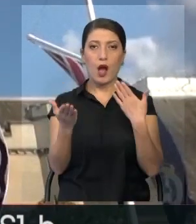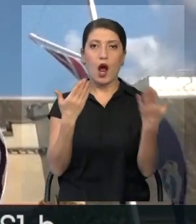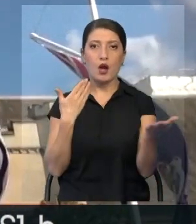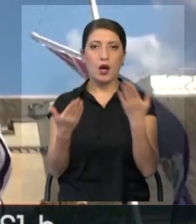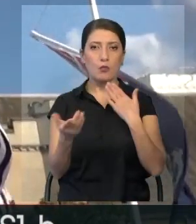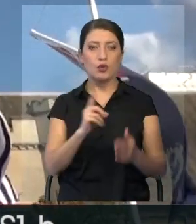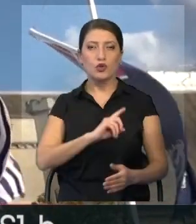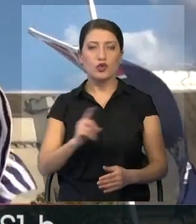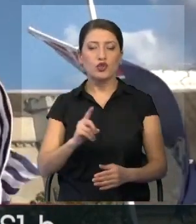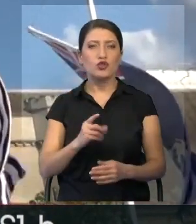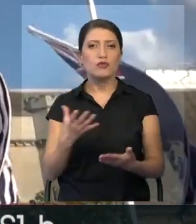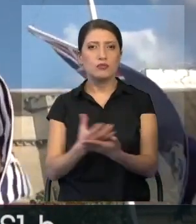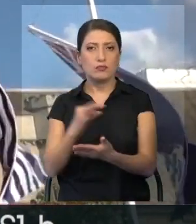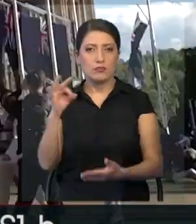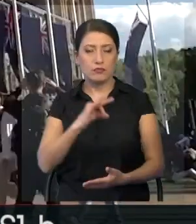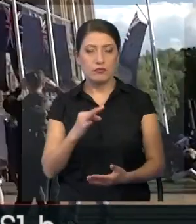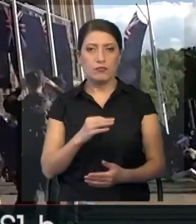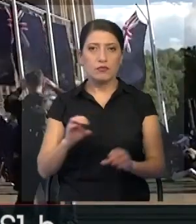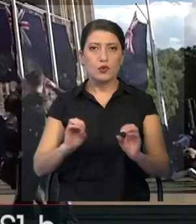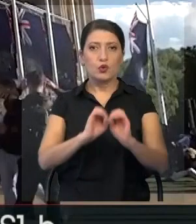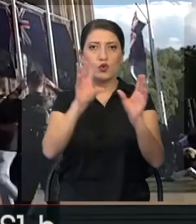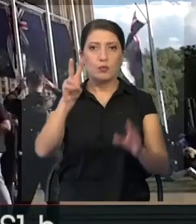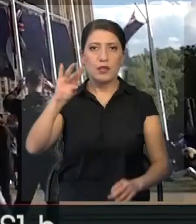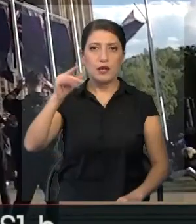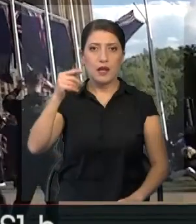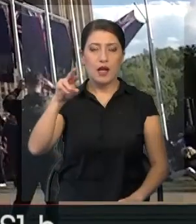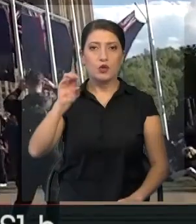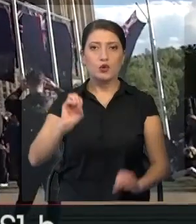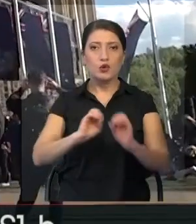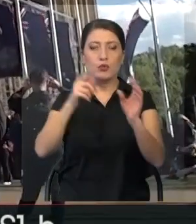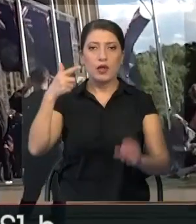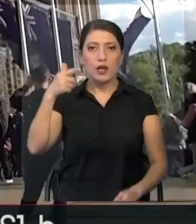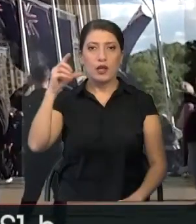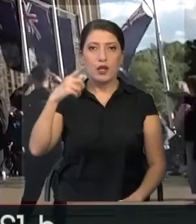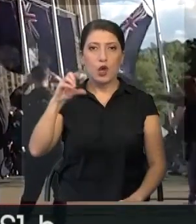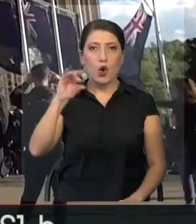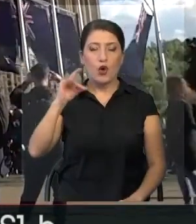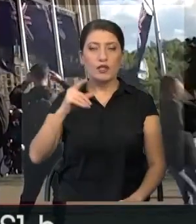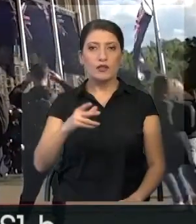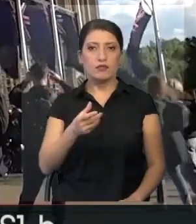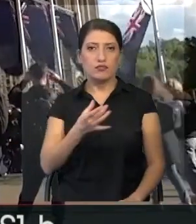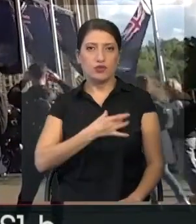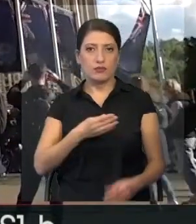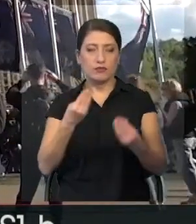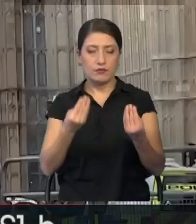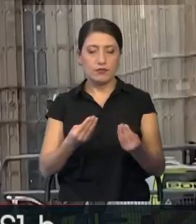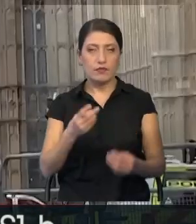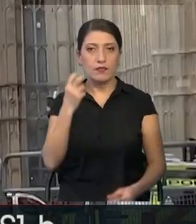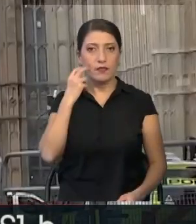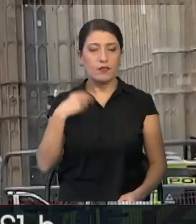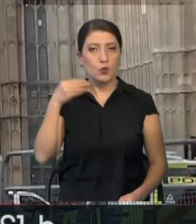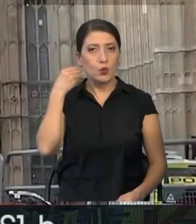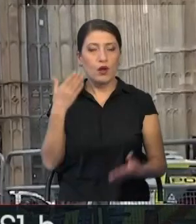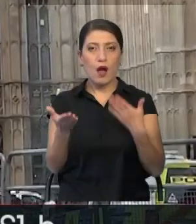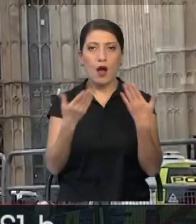հարաբերություններում ունեցած վաստակի համար արժանացել է Սուրբ Միքայելի ու Սուրբ Գեորգիի շքանշանի։ Բրիտանա-թուրքական հարաբերությունները